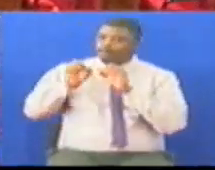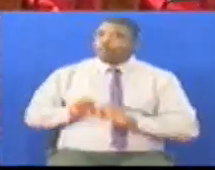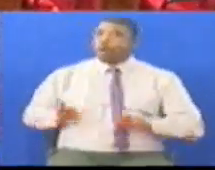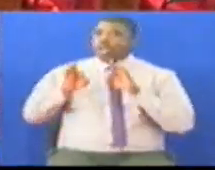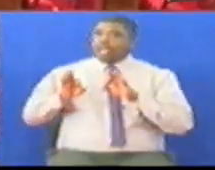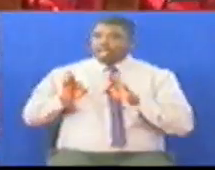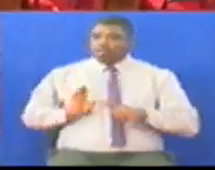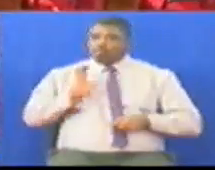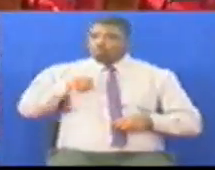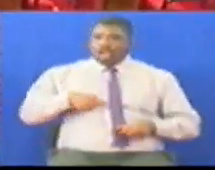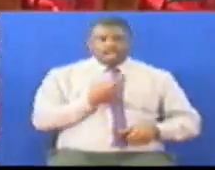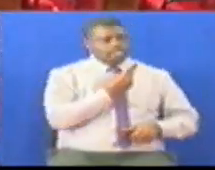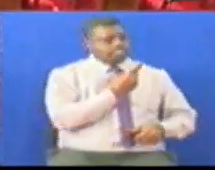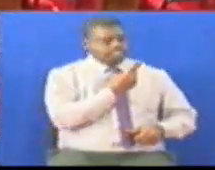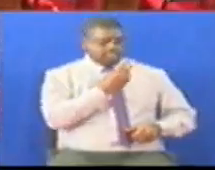2020-2021.